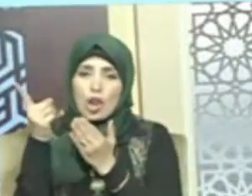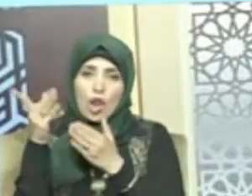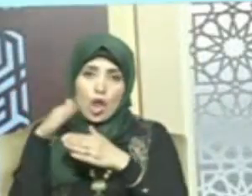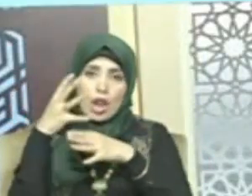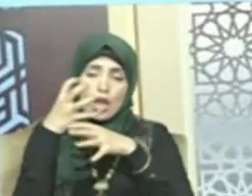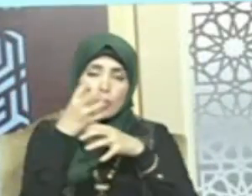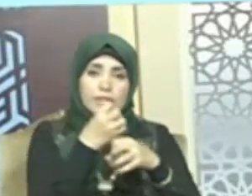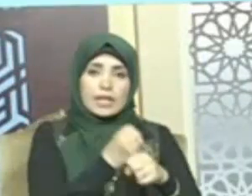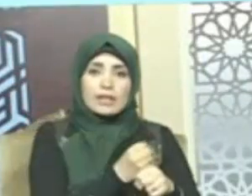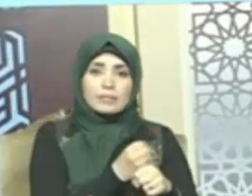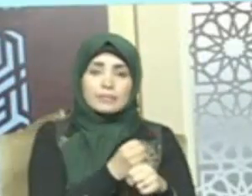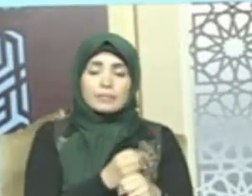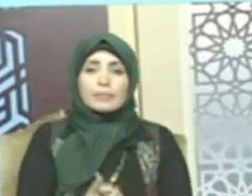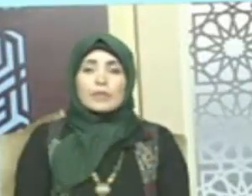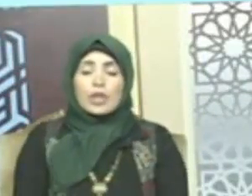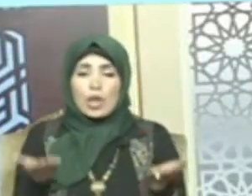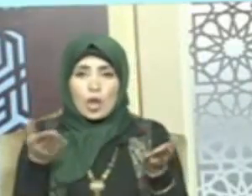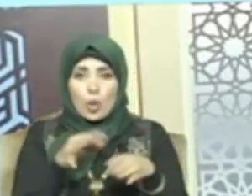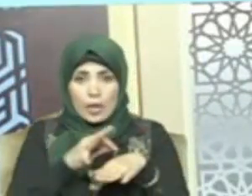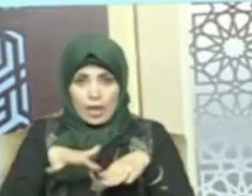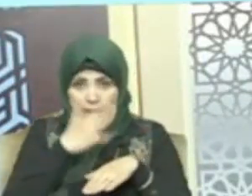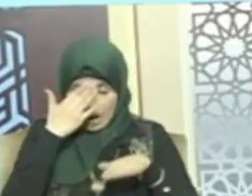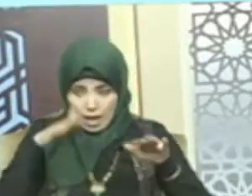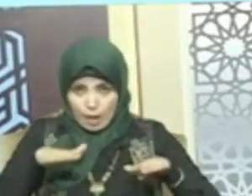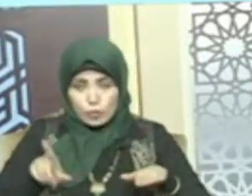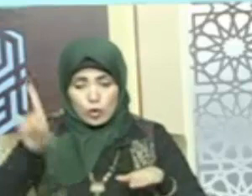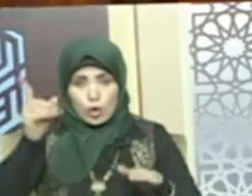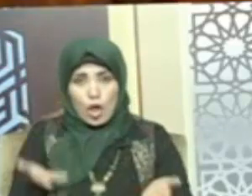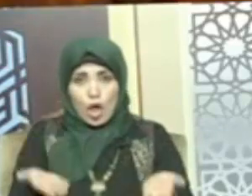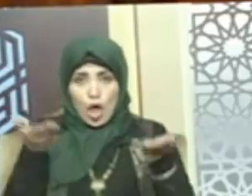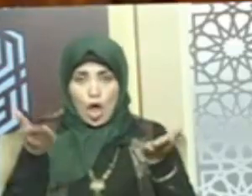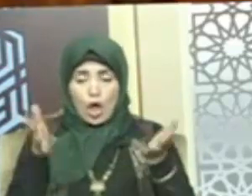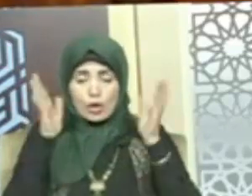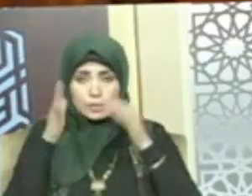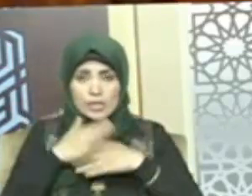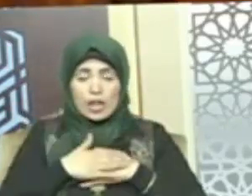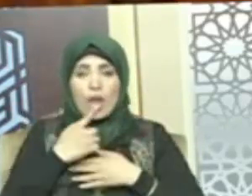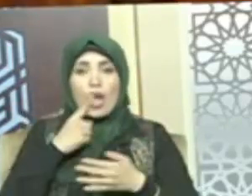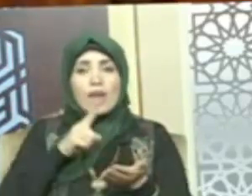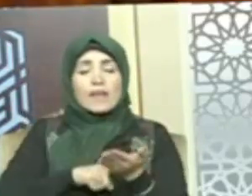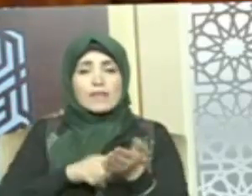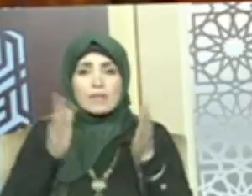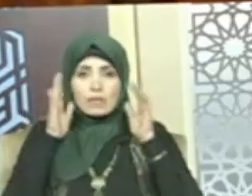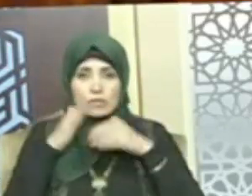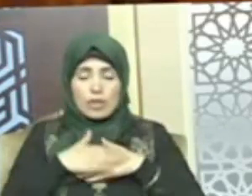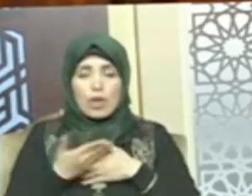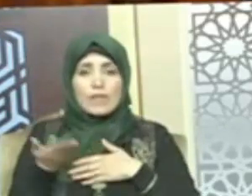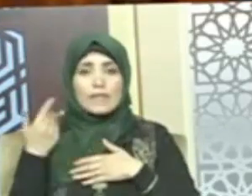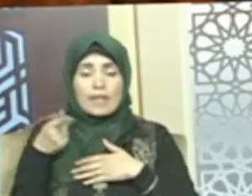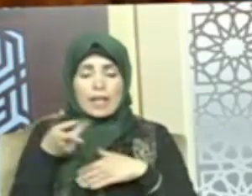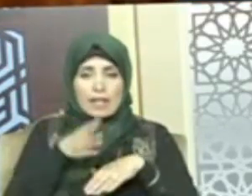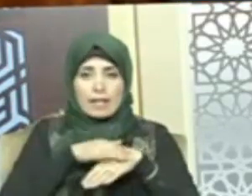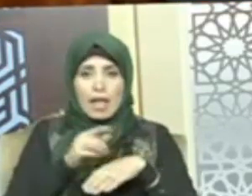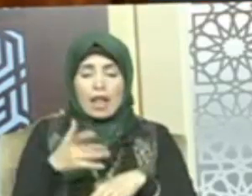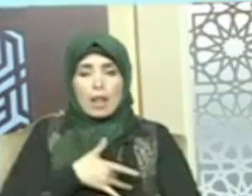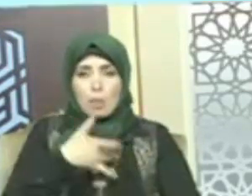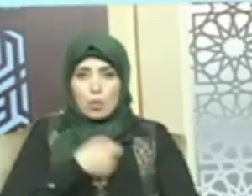عليه وسلم. ويا عبد الله أقم الصلاة، إن الصلاة كانت على المؤمنين كتابا موقوتا.